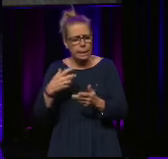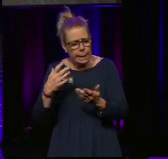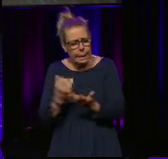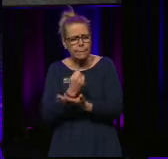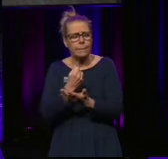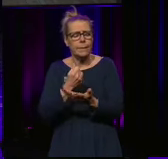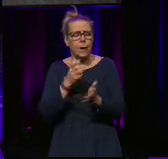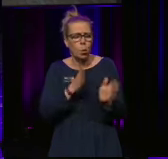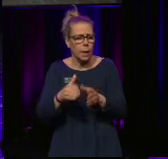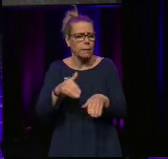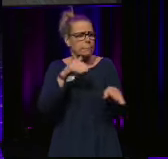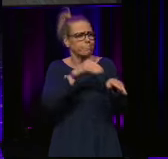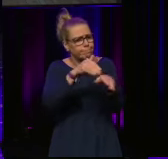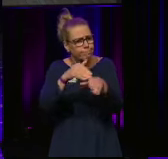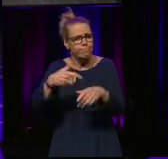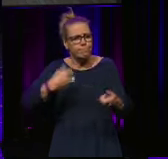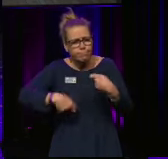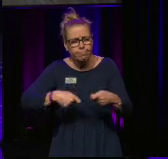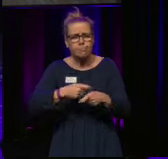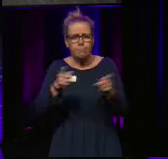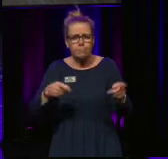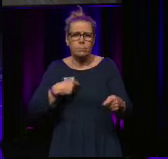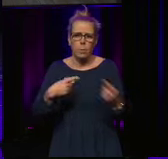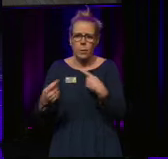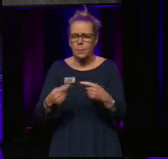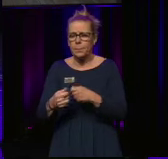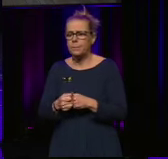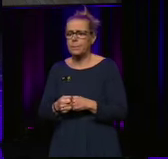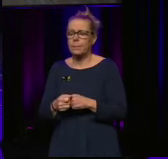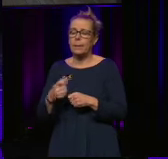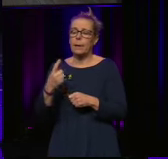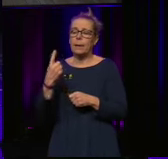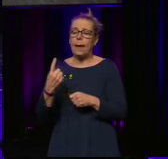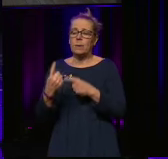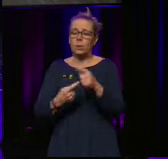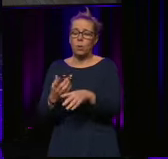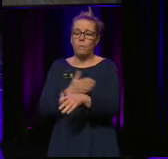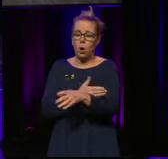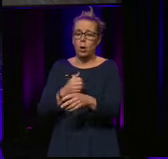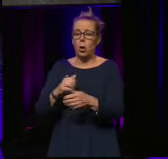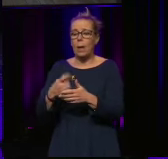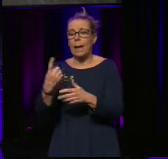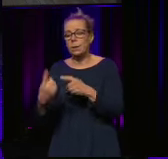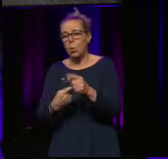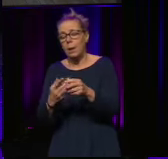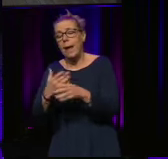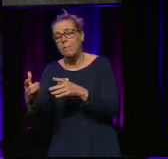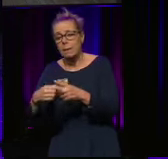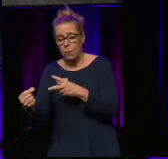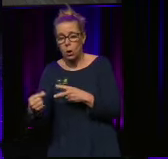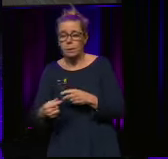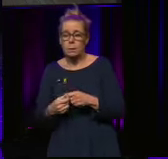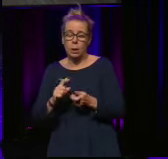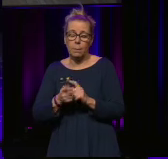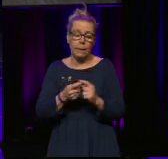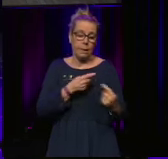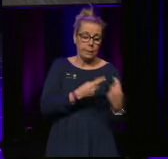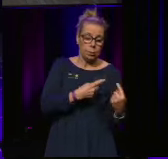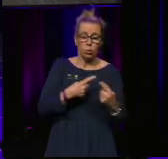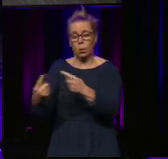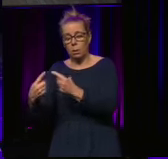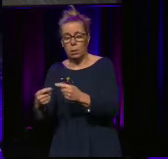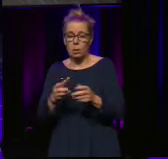och debattera. Så kanske 1 år före och 1 år efter valet då, till exempel. Ja, precis, blir det tid till diskussion i båda. Ja, det vore